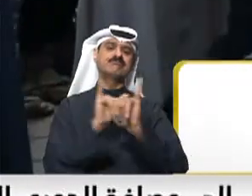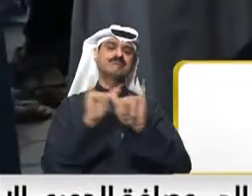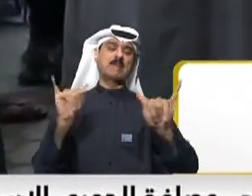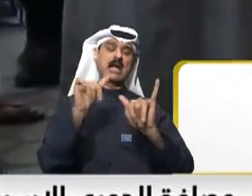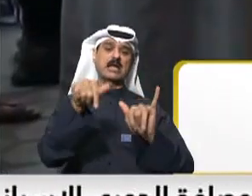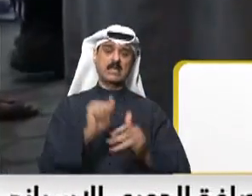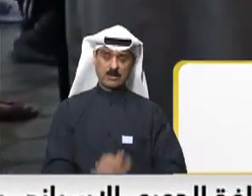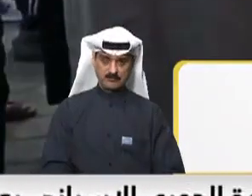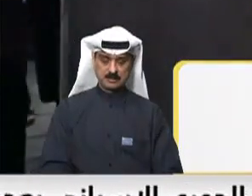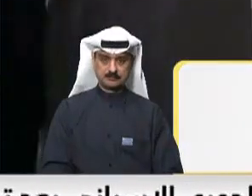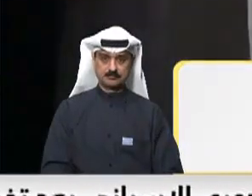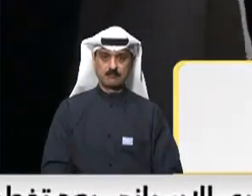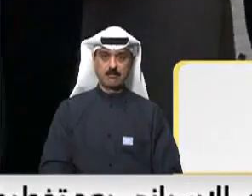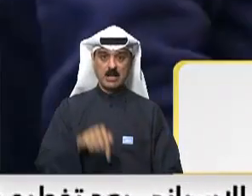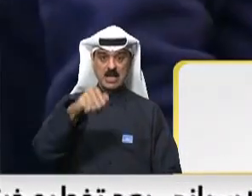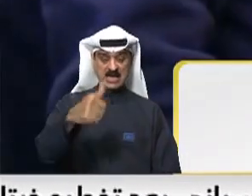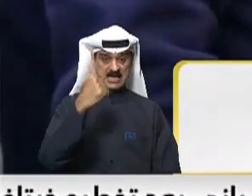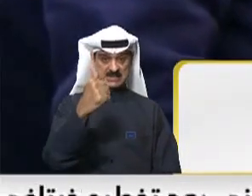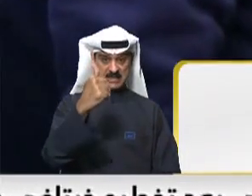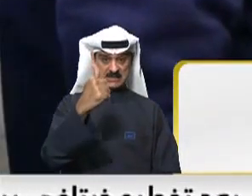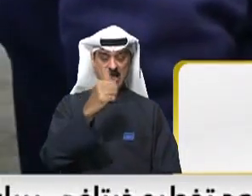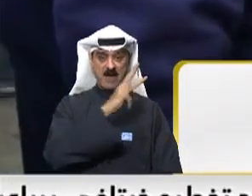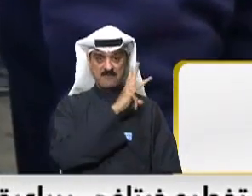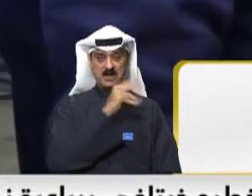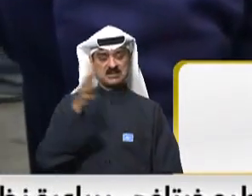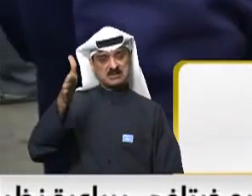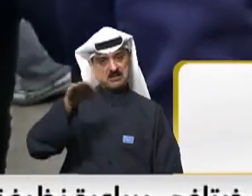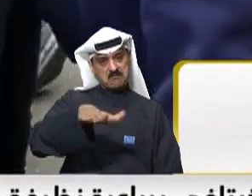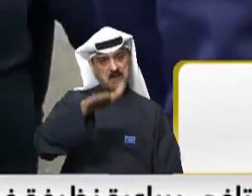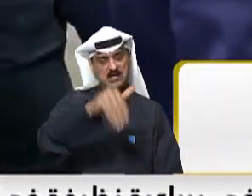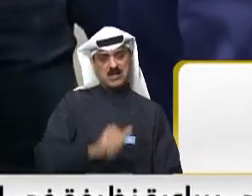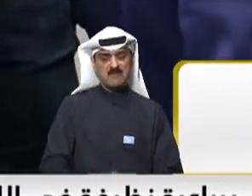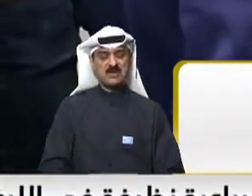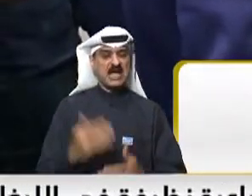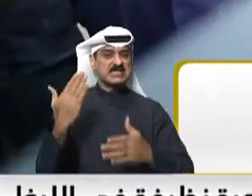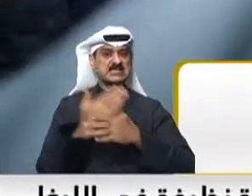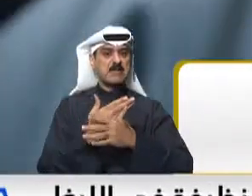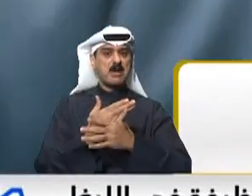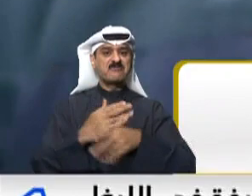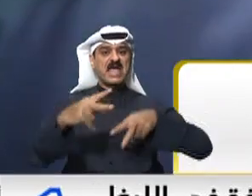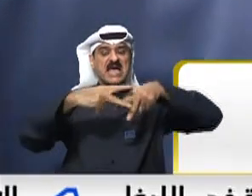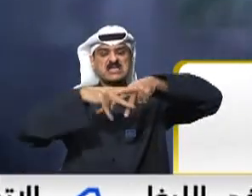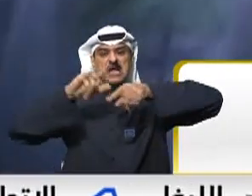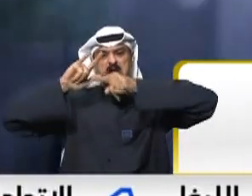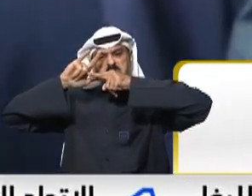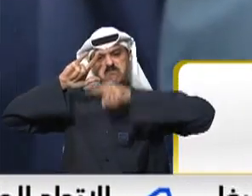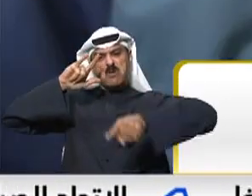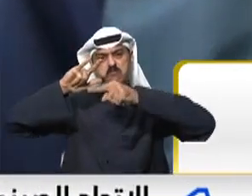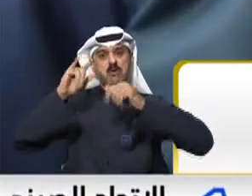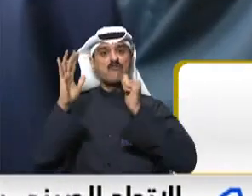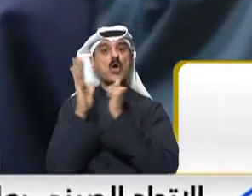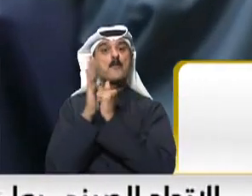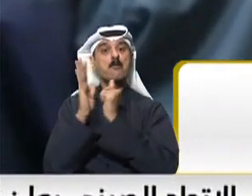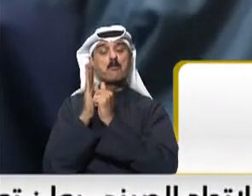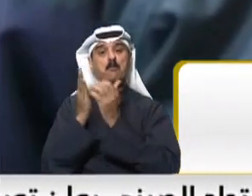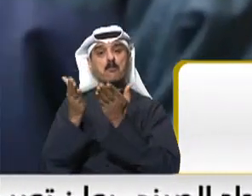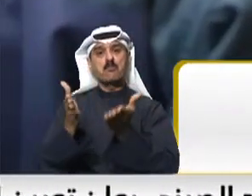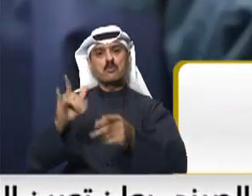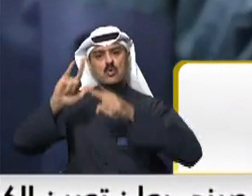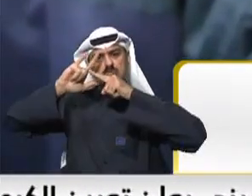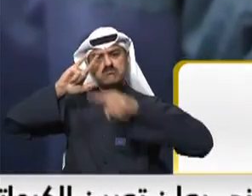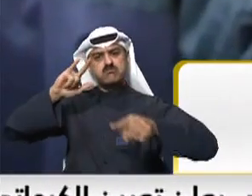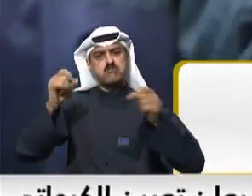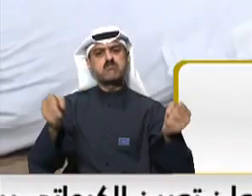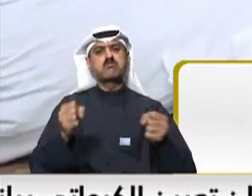إن 6 فلسطينيين استشهدوا وأصيب آخرون في استهداف طائرات الاحتلال عددا من المنازل في النصيرات